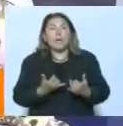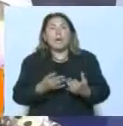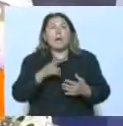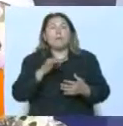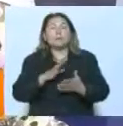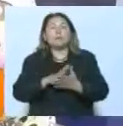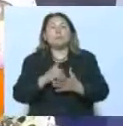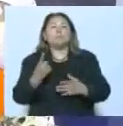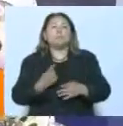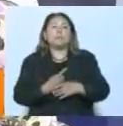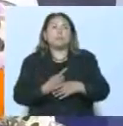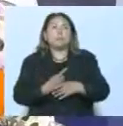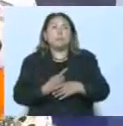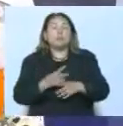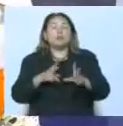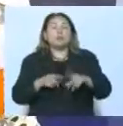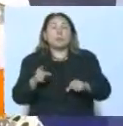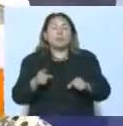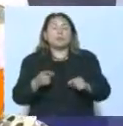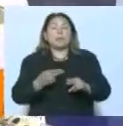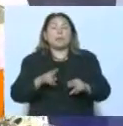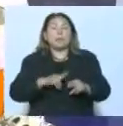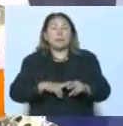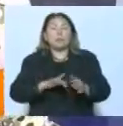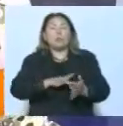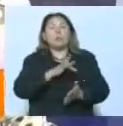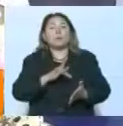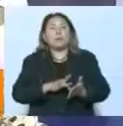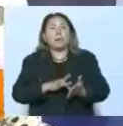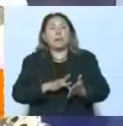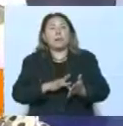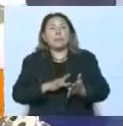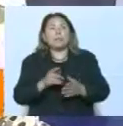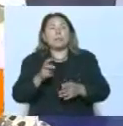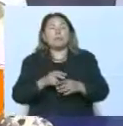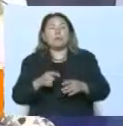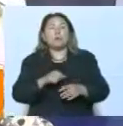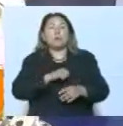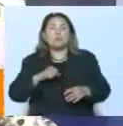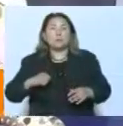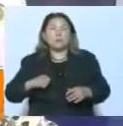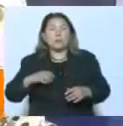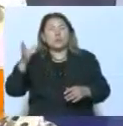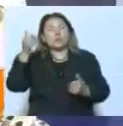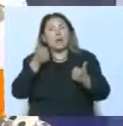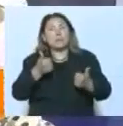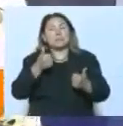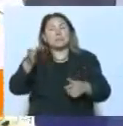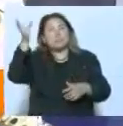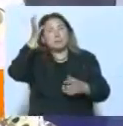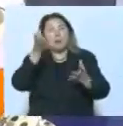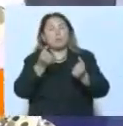қауымдастықтың басын біріктіру. Яғни осы ортаға келіп, өзіне жақсы білім алу, одан бөлек